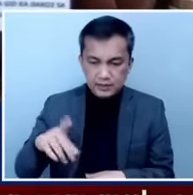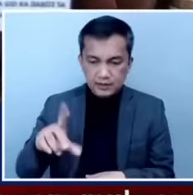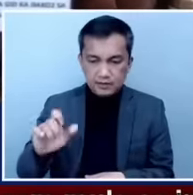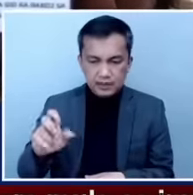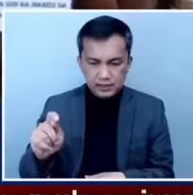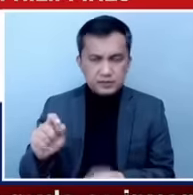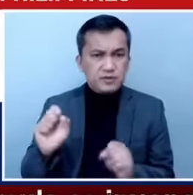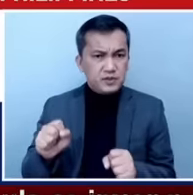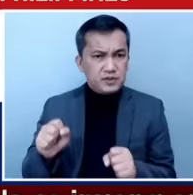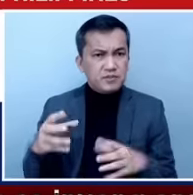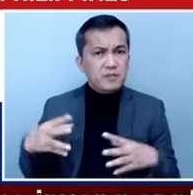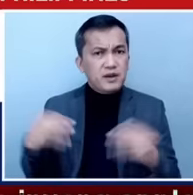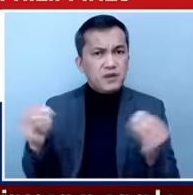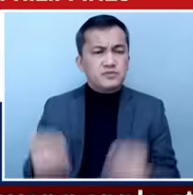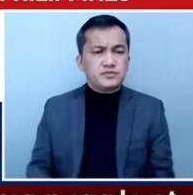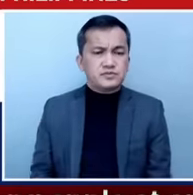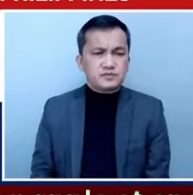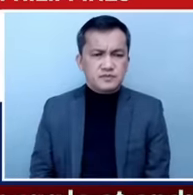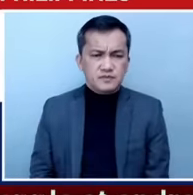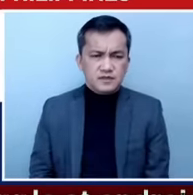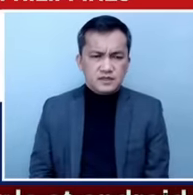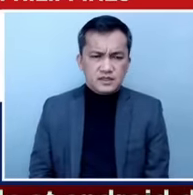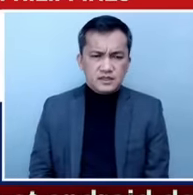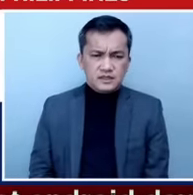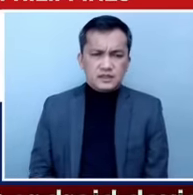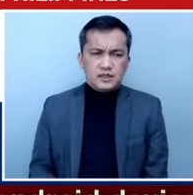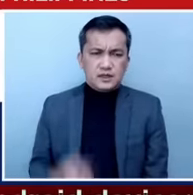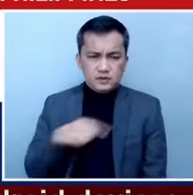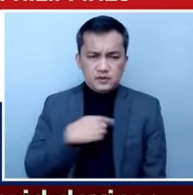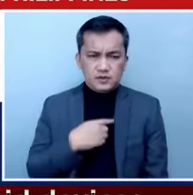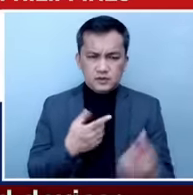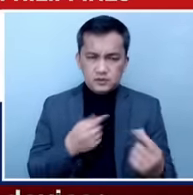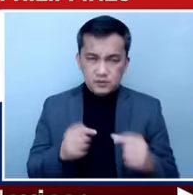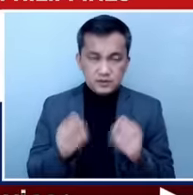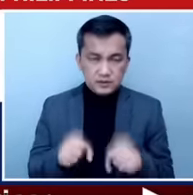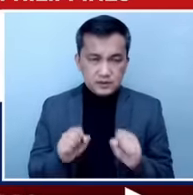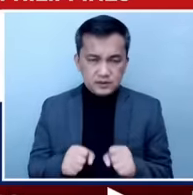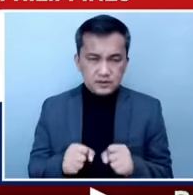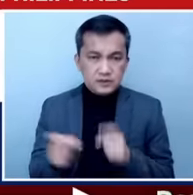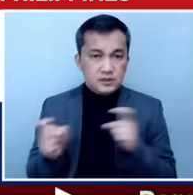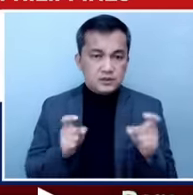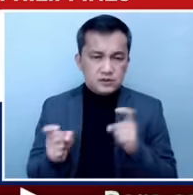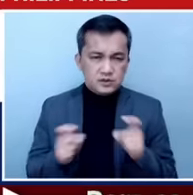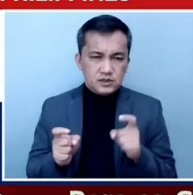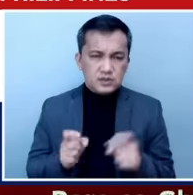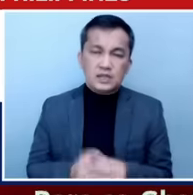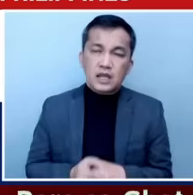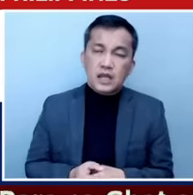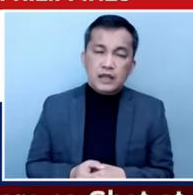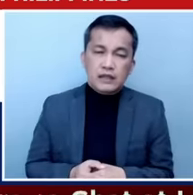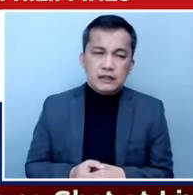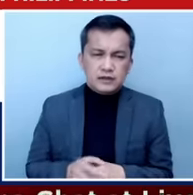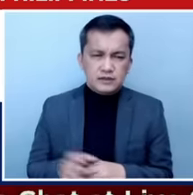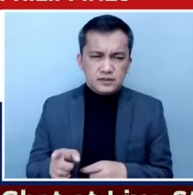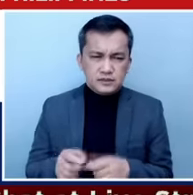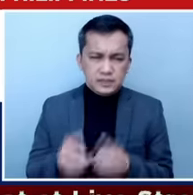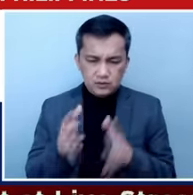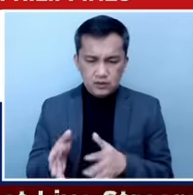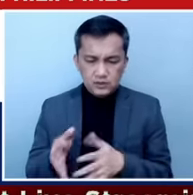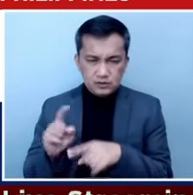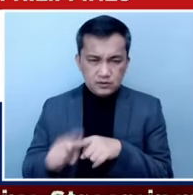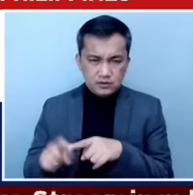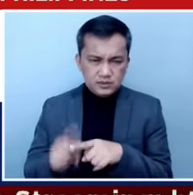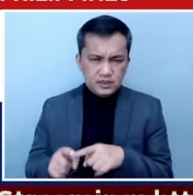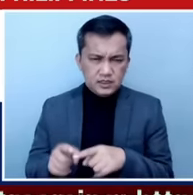mag-brown out. Gagawin namin ang aming makakaya para i-manage ng gusto yung nalalabing kuryente kung sakali